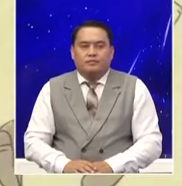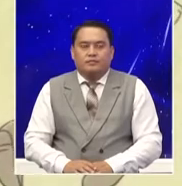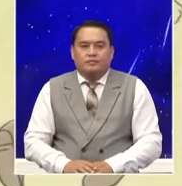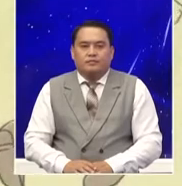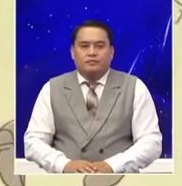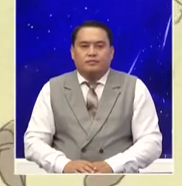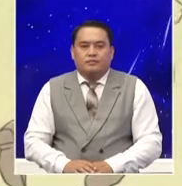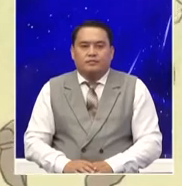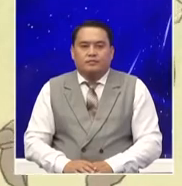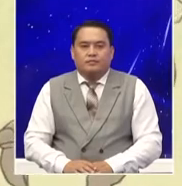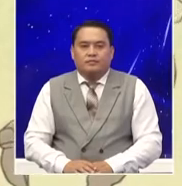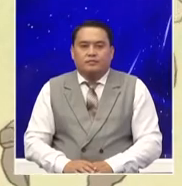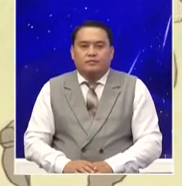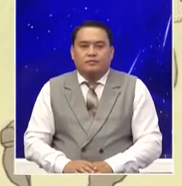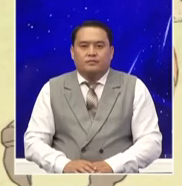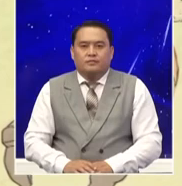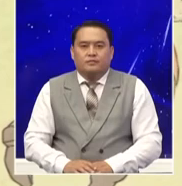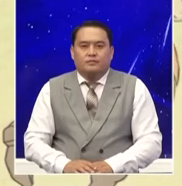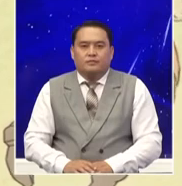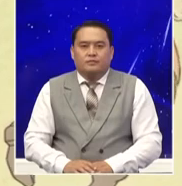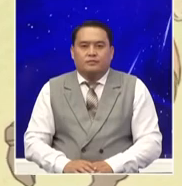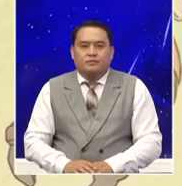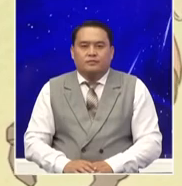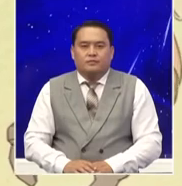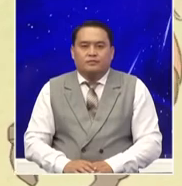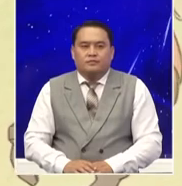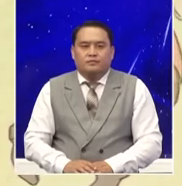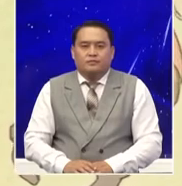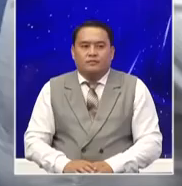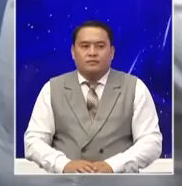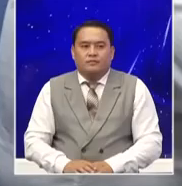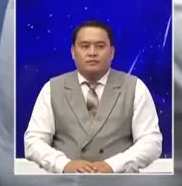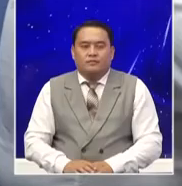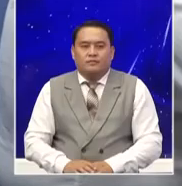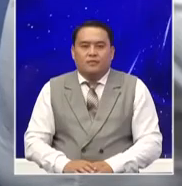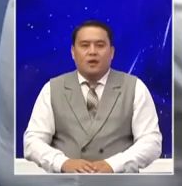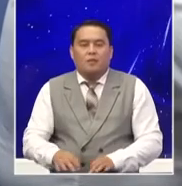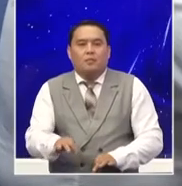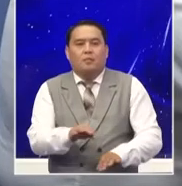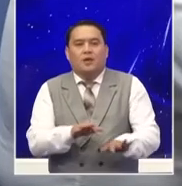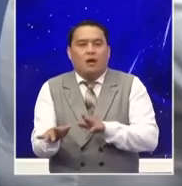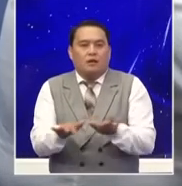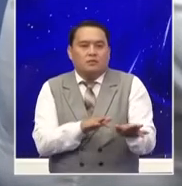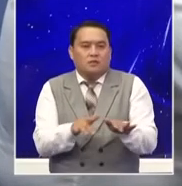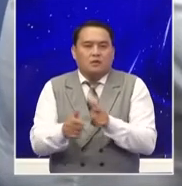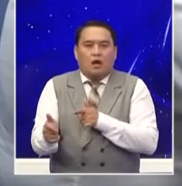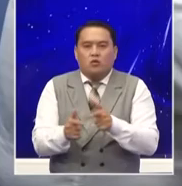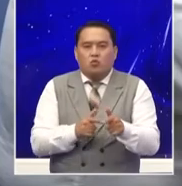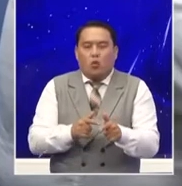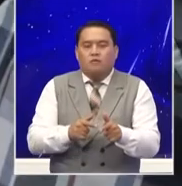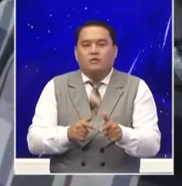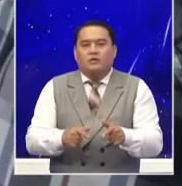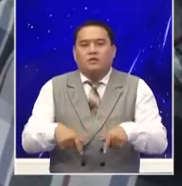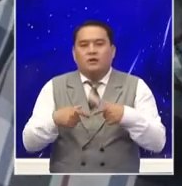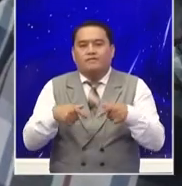«Балам, әуелі аржағында әкең тұр» деп, әкесіне барып сәлем бергені жөн екенін айтады. В процессе трудоемкой работы готовый сценарий был подогнан